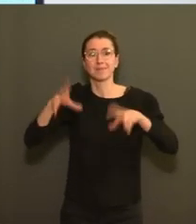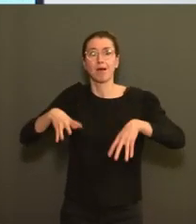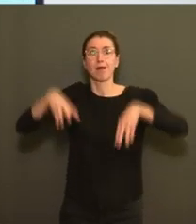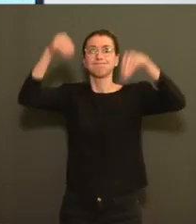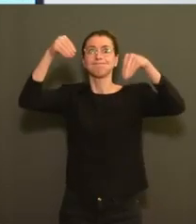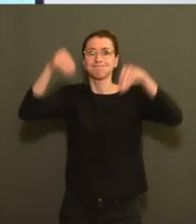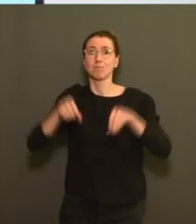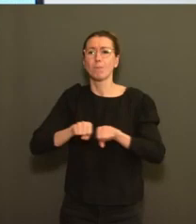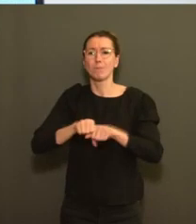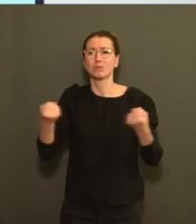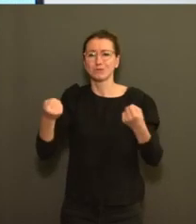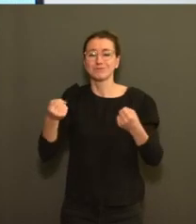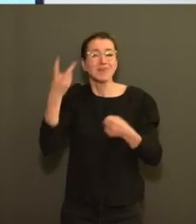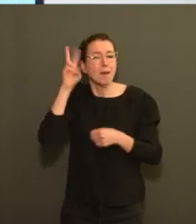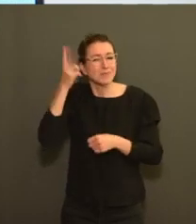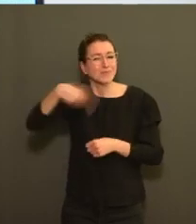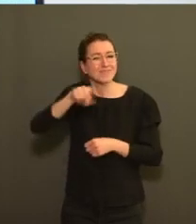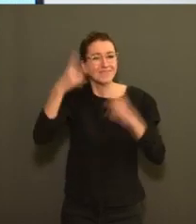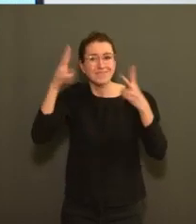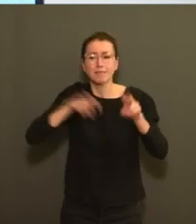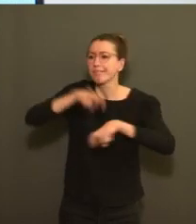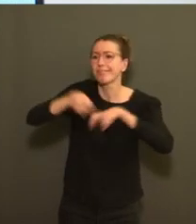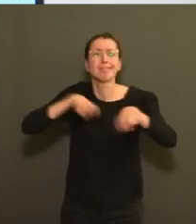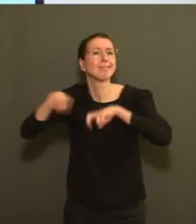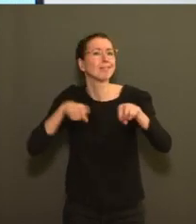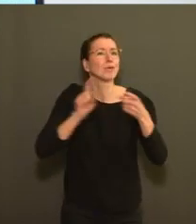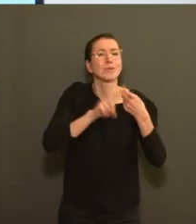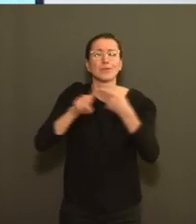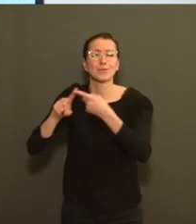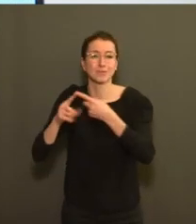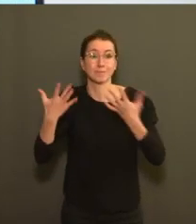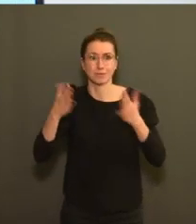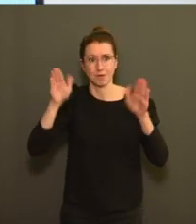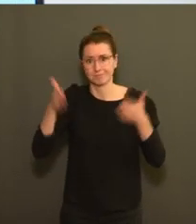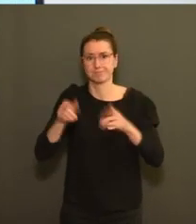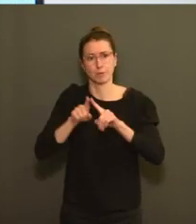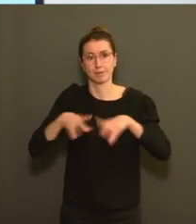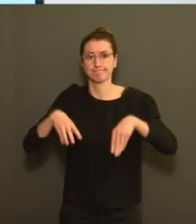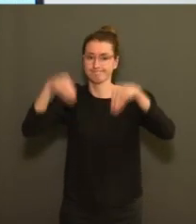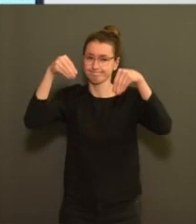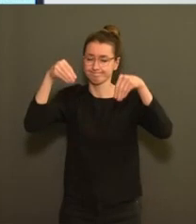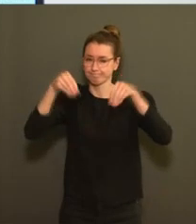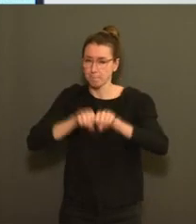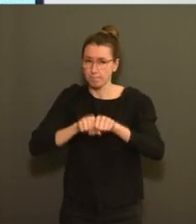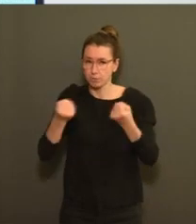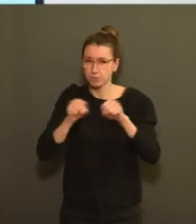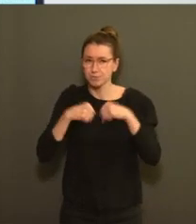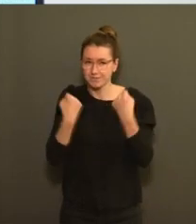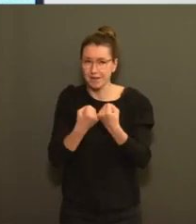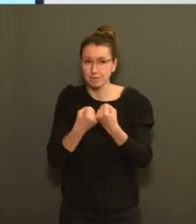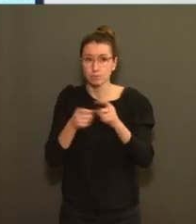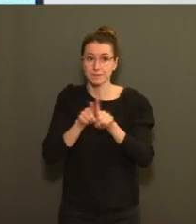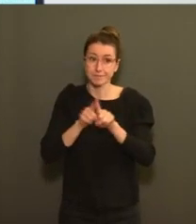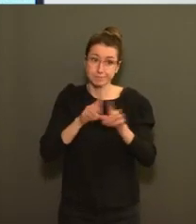a souvent l'habitude de ne pas voir dans un coin. Eh bien, je pense qu'il faut le remettre à l'ordre du jour parce qu'on ne le